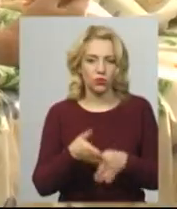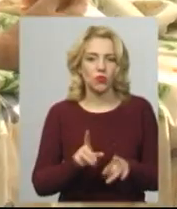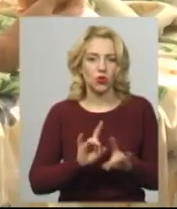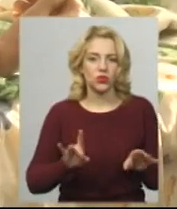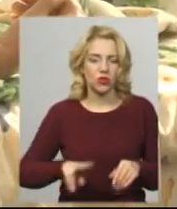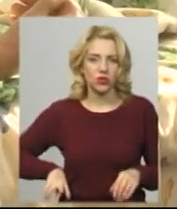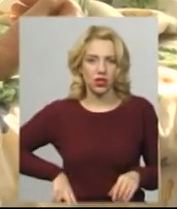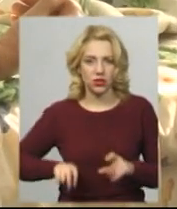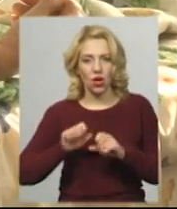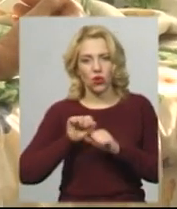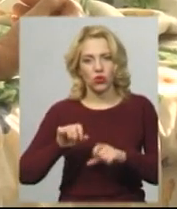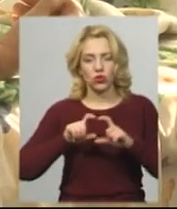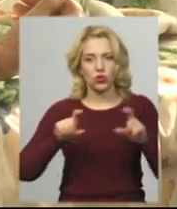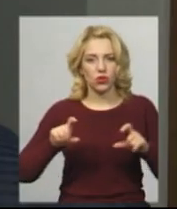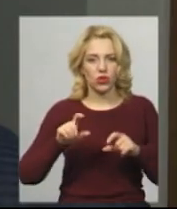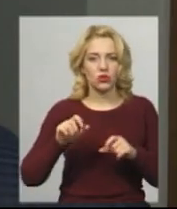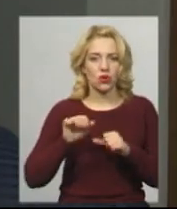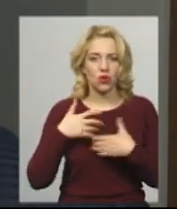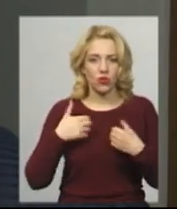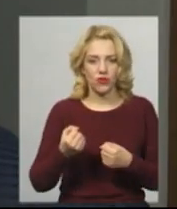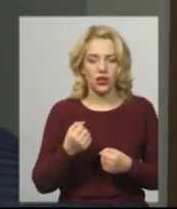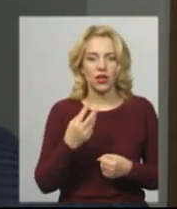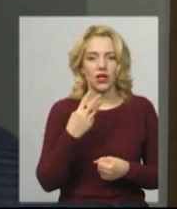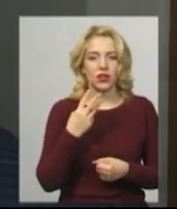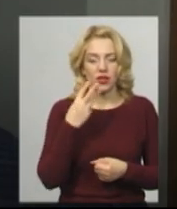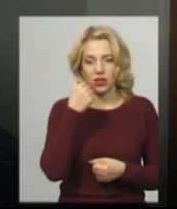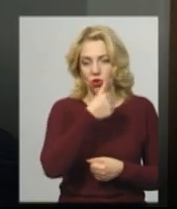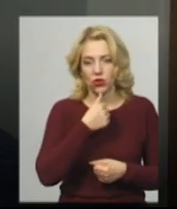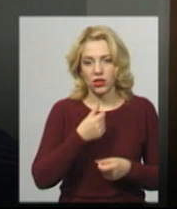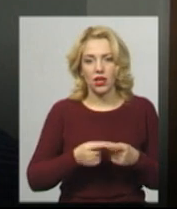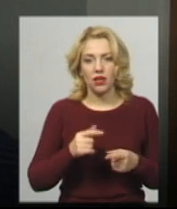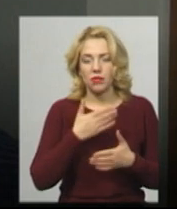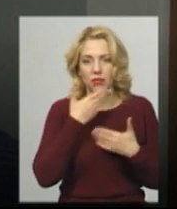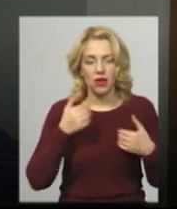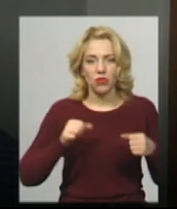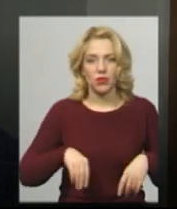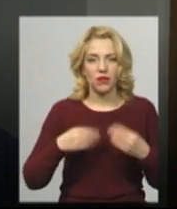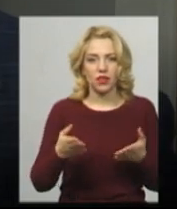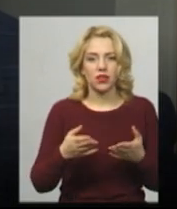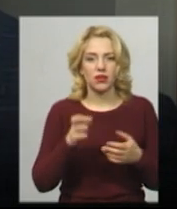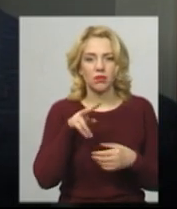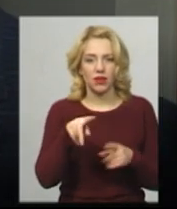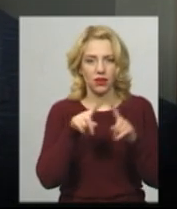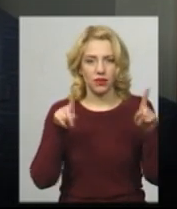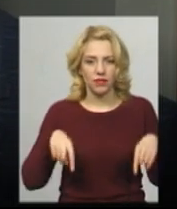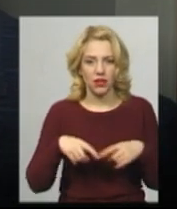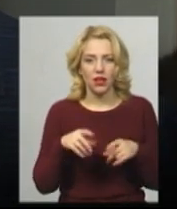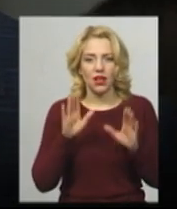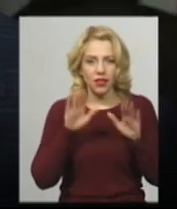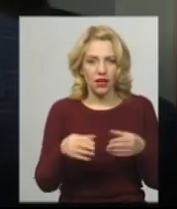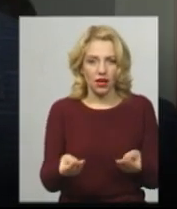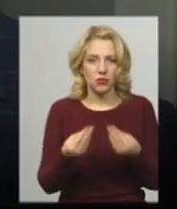охорони здоров'я Хмельницької ОДА Яків Цуглевич. Ми не маємо права видати на акредитовому закладу лікарняні листи. Хай подадуть